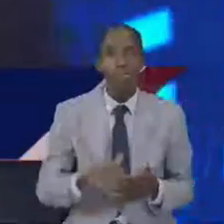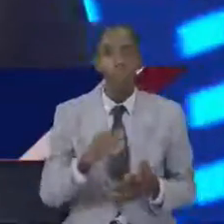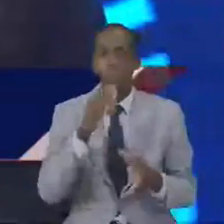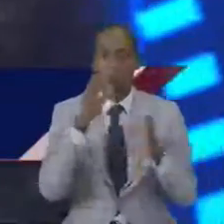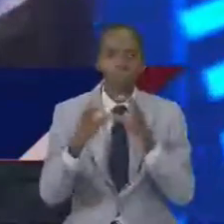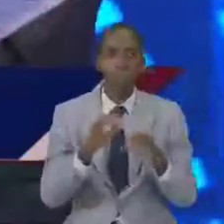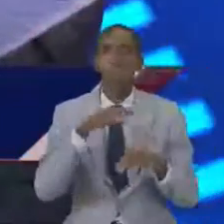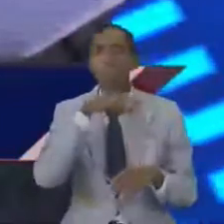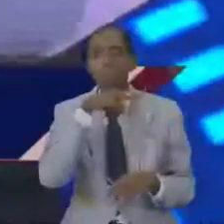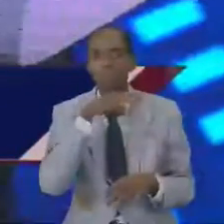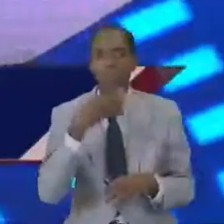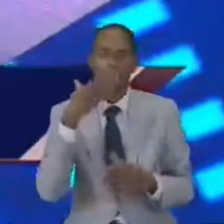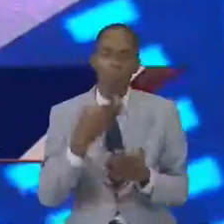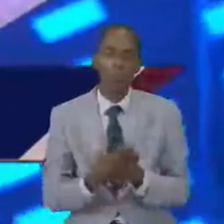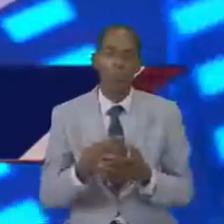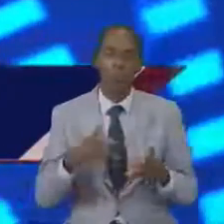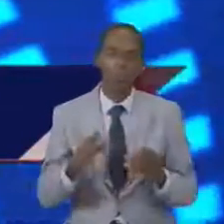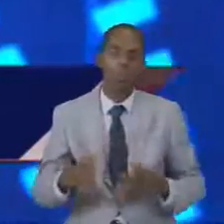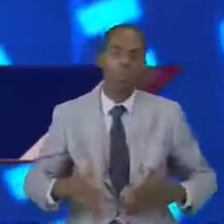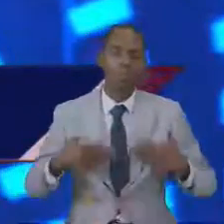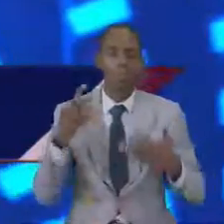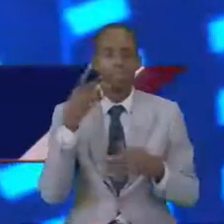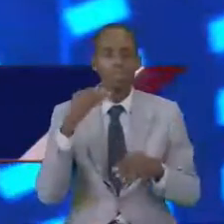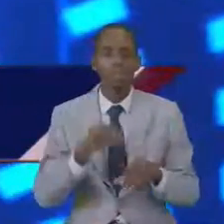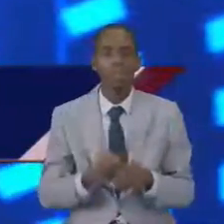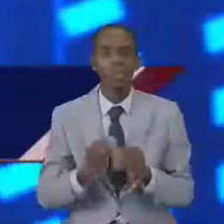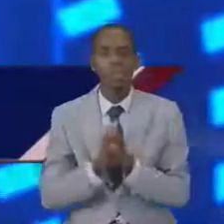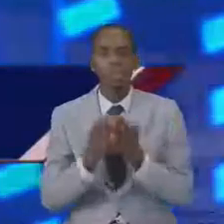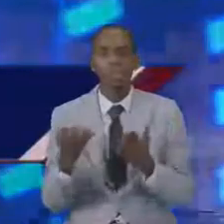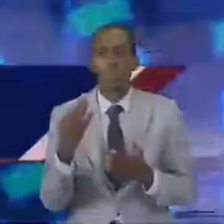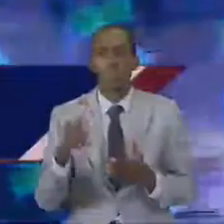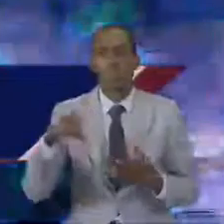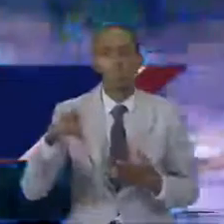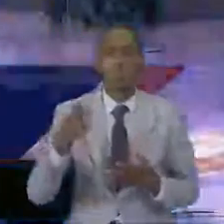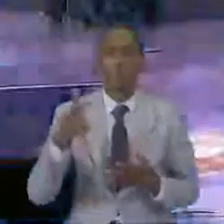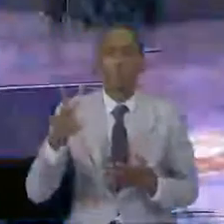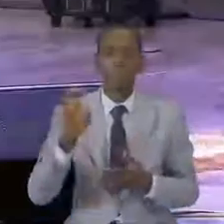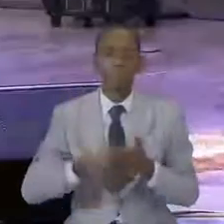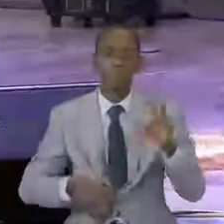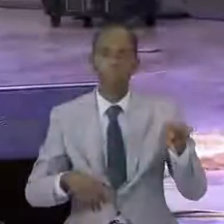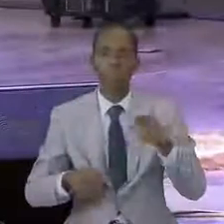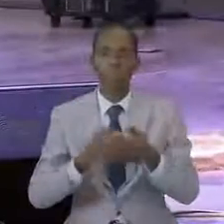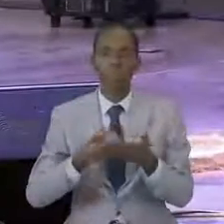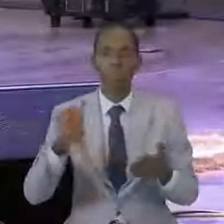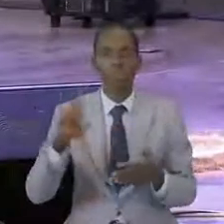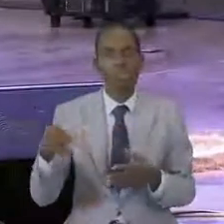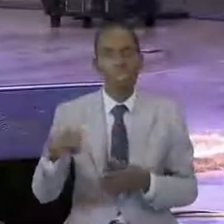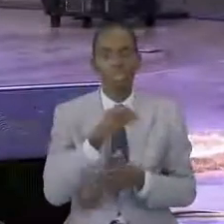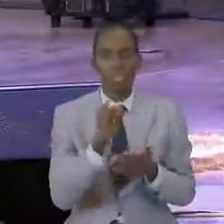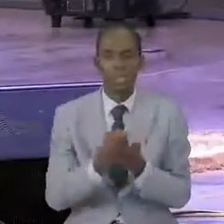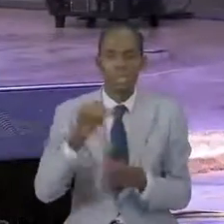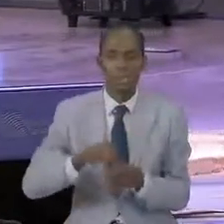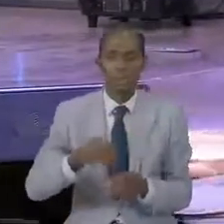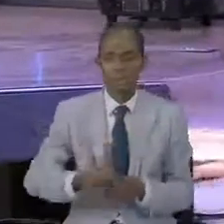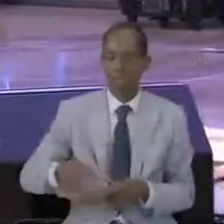proverbe chapitre 22 proverbes 22 verset 28 proverbe 22 28 et 10